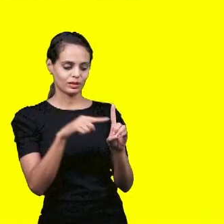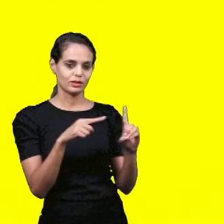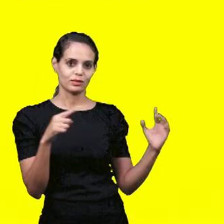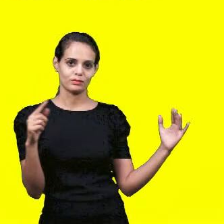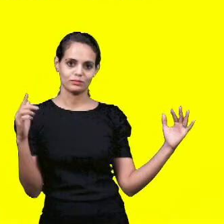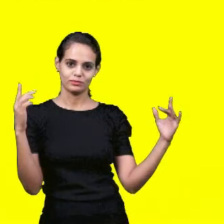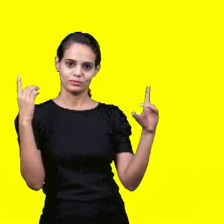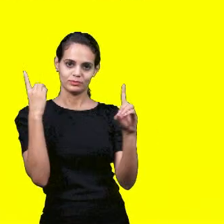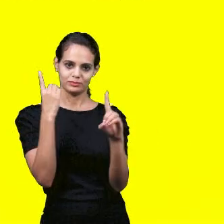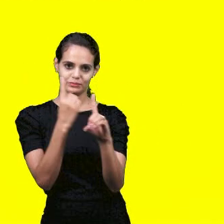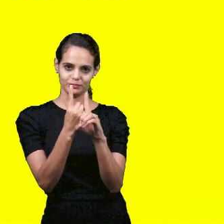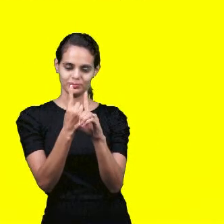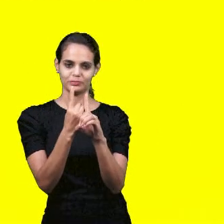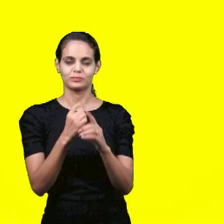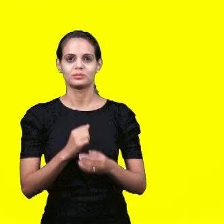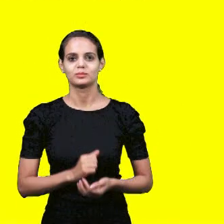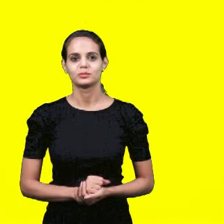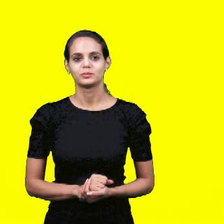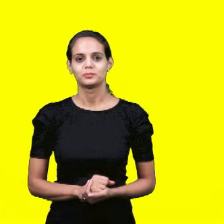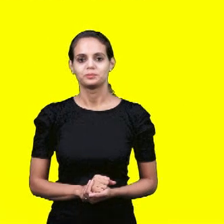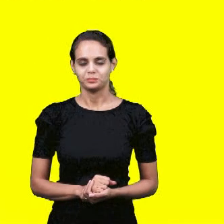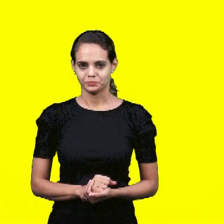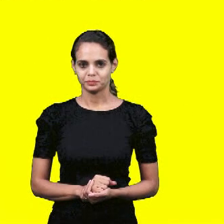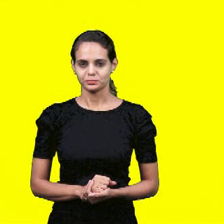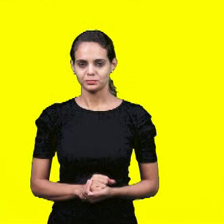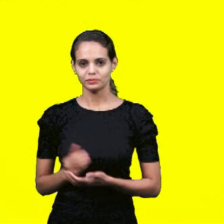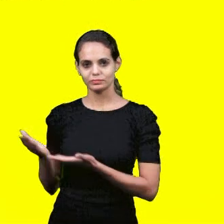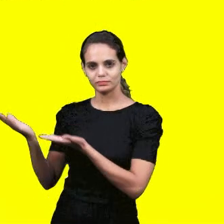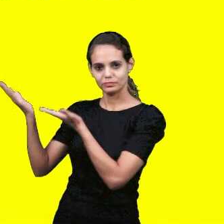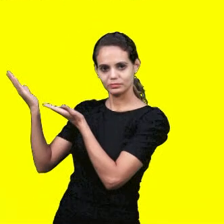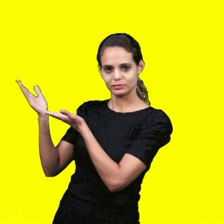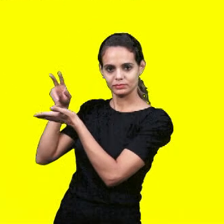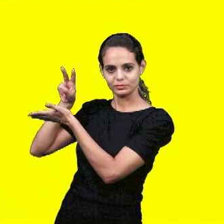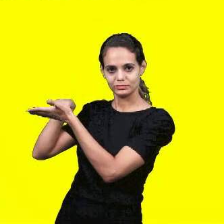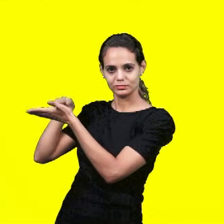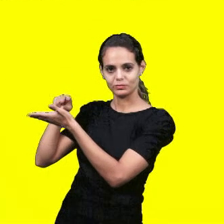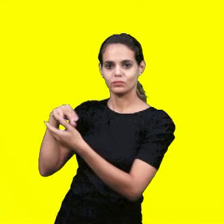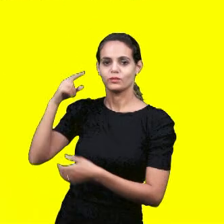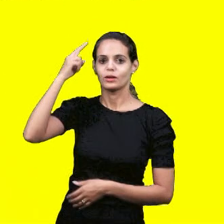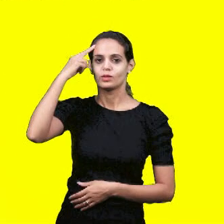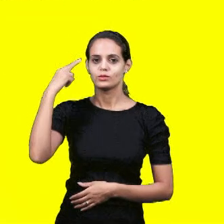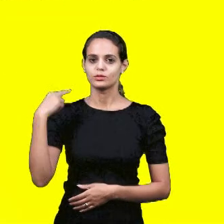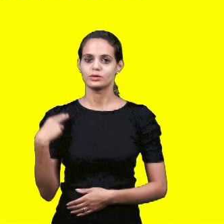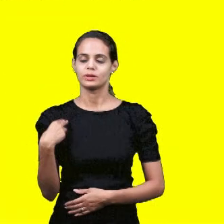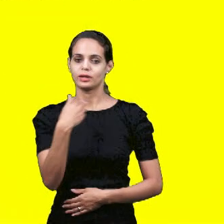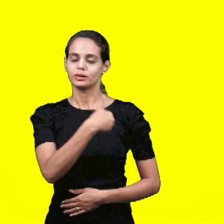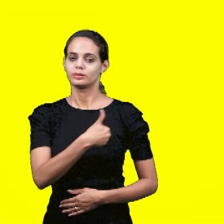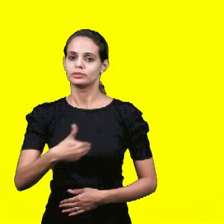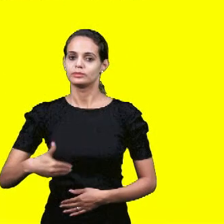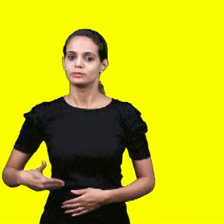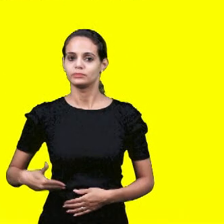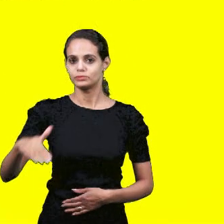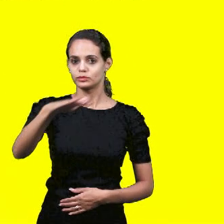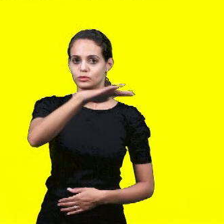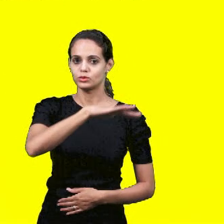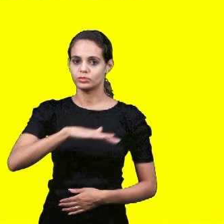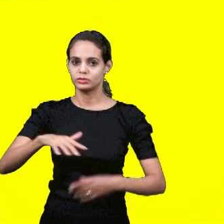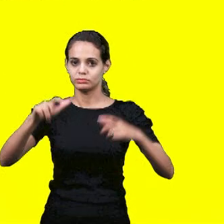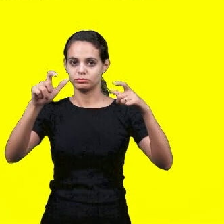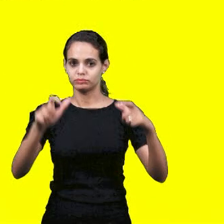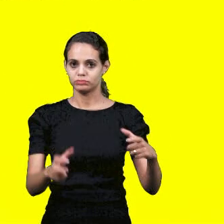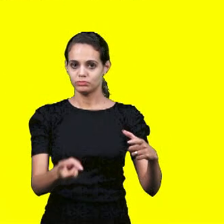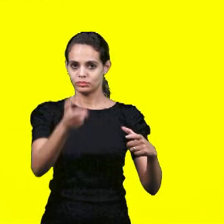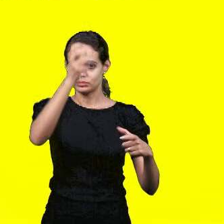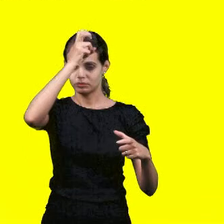Joseph donc était gouverneur dans cette terre. Il vendait à tout le peuple de la terre. Et les frères